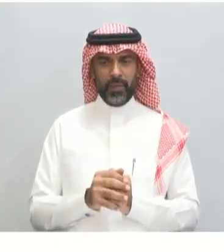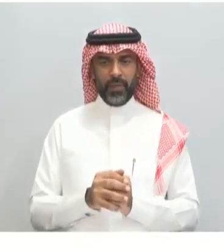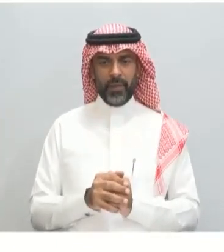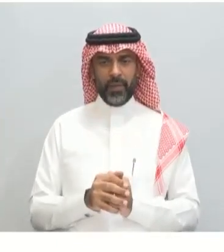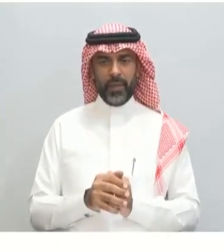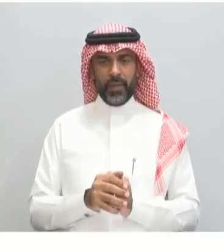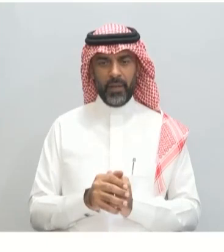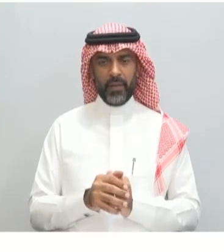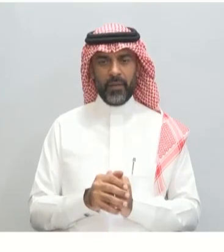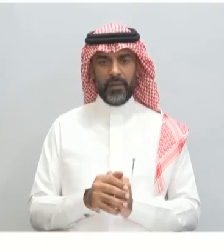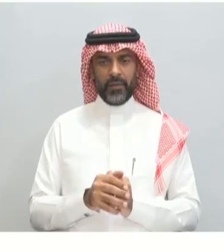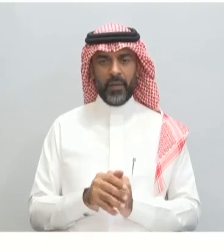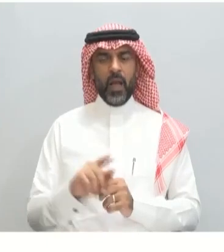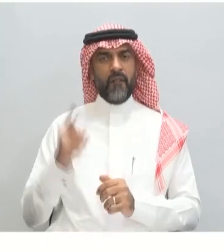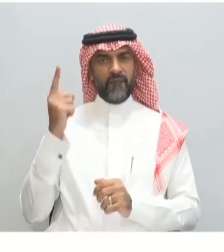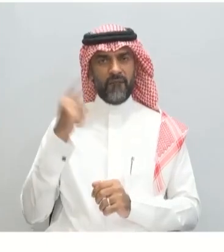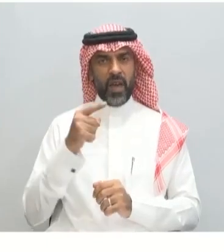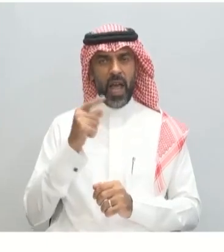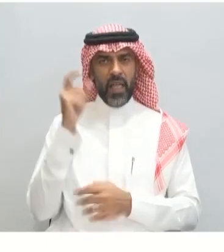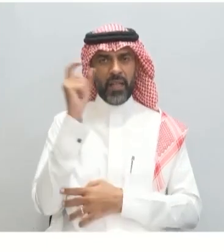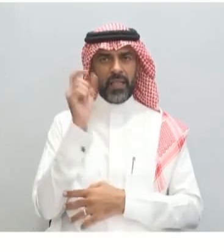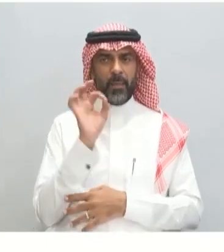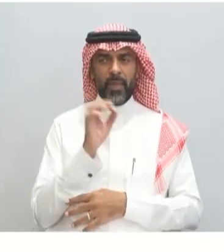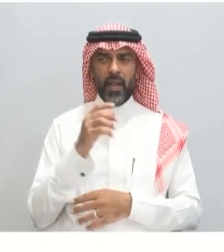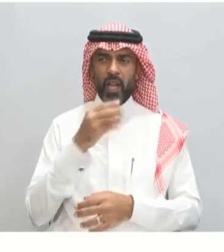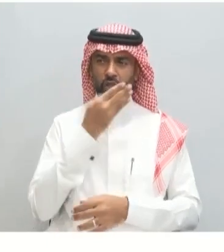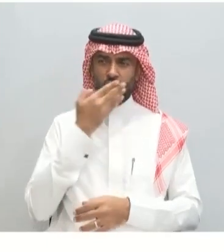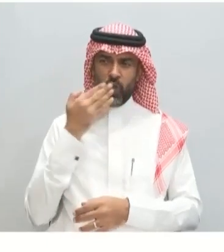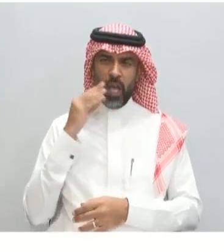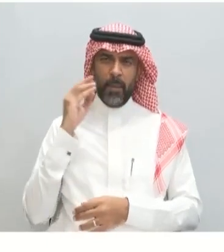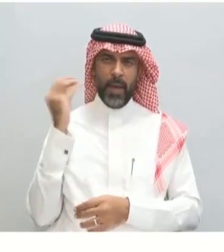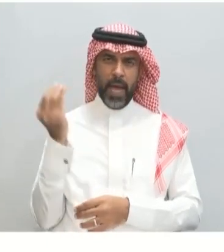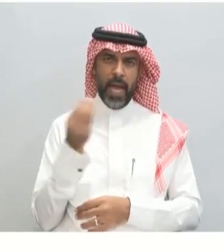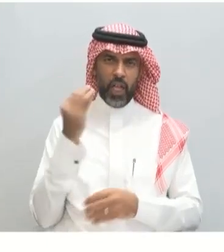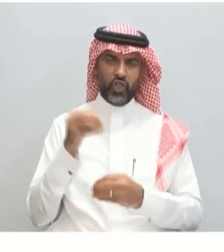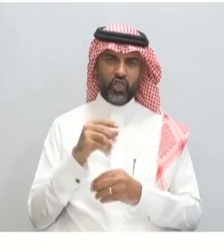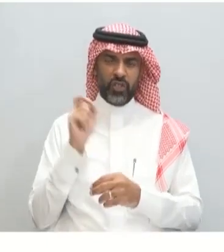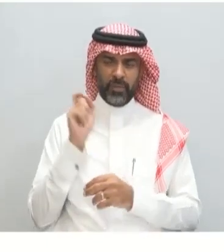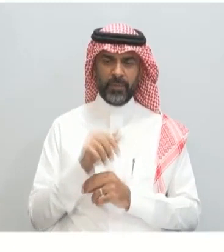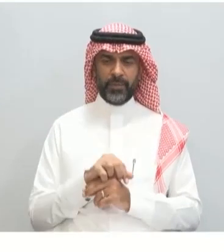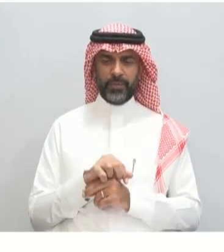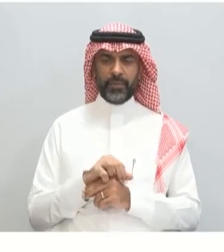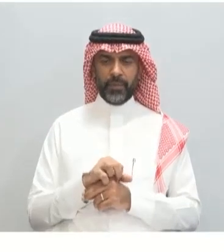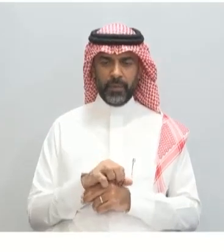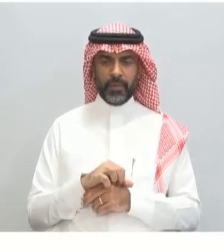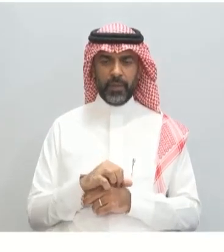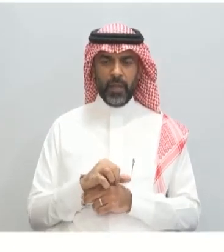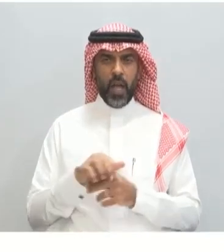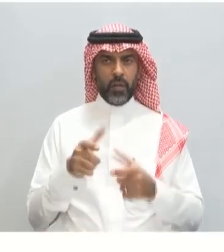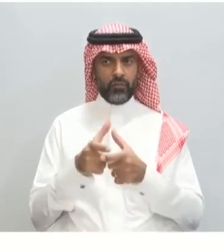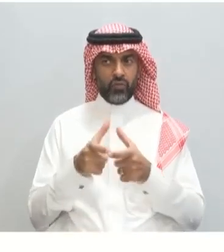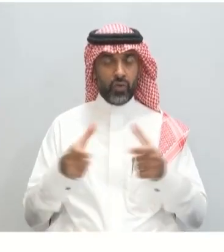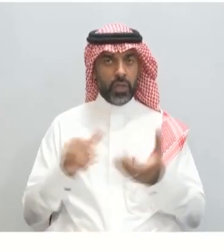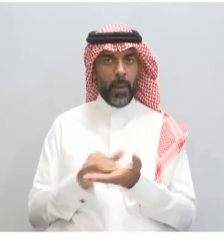الاسلاميه كالصيام والحج وغيرها تعريب العلوم ايضا لتسا الدوله الاسلاميه في ذلك